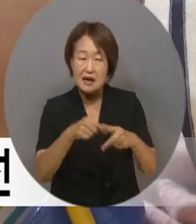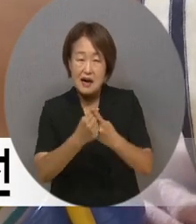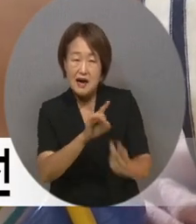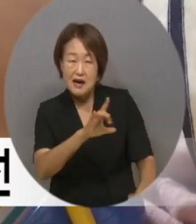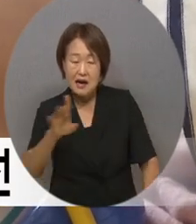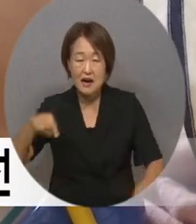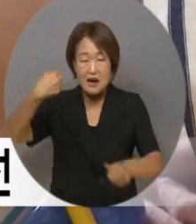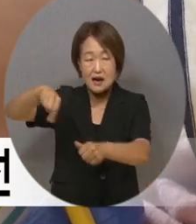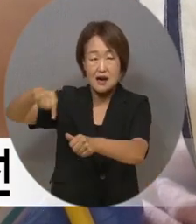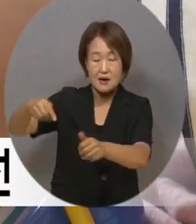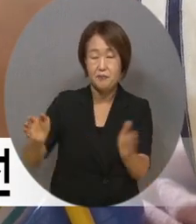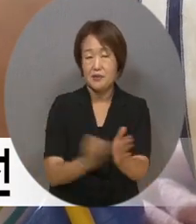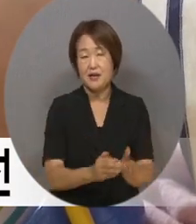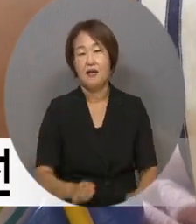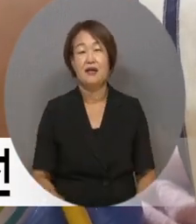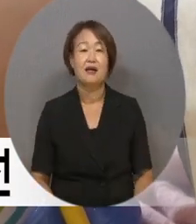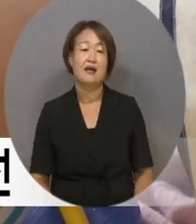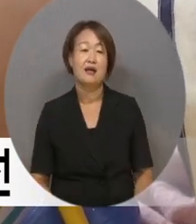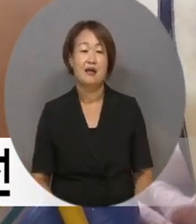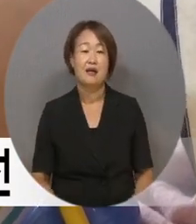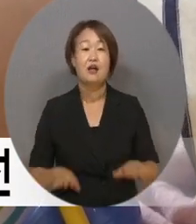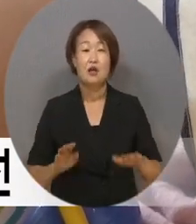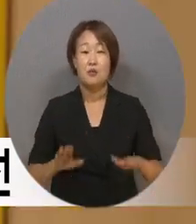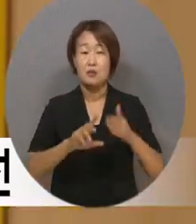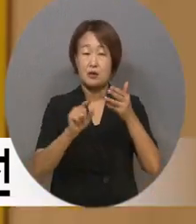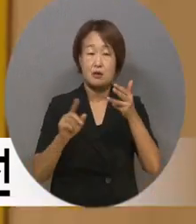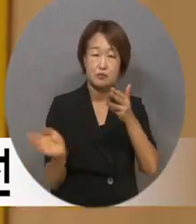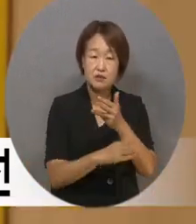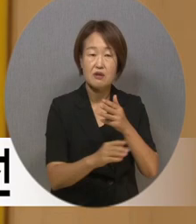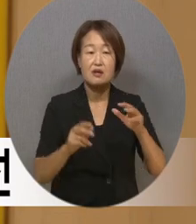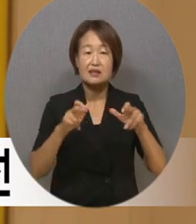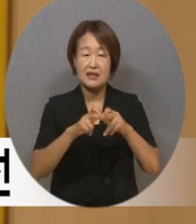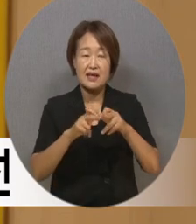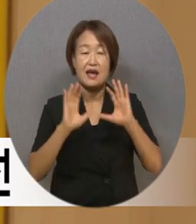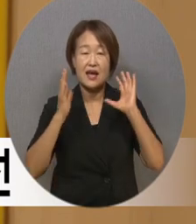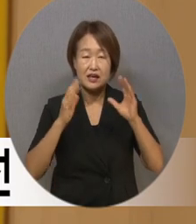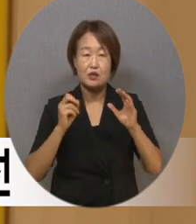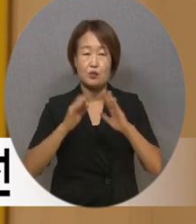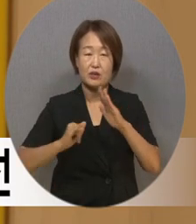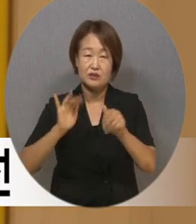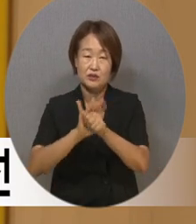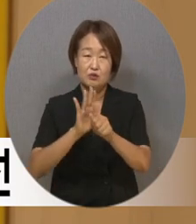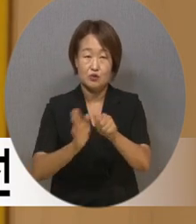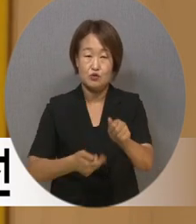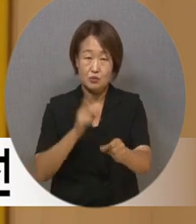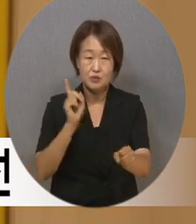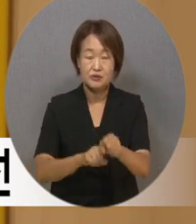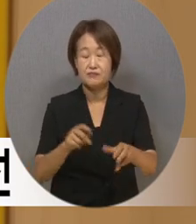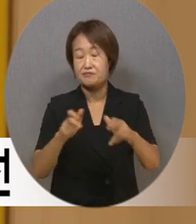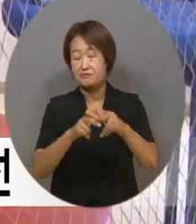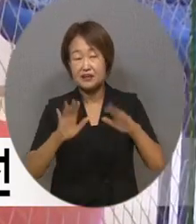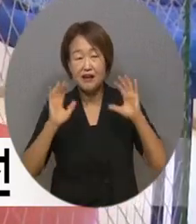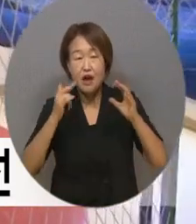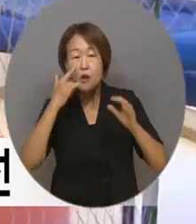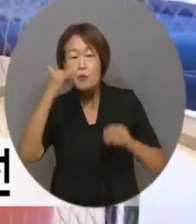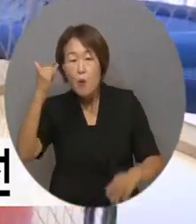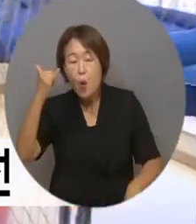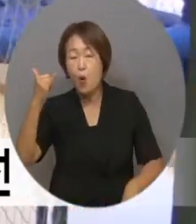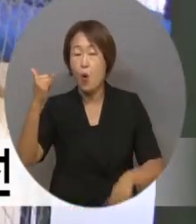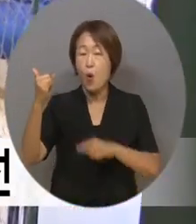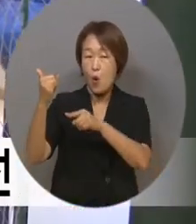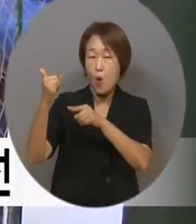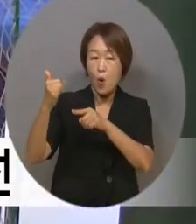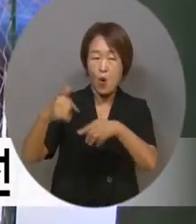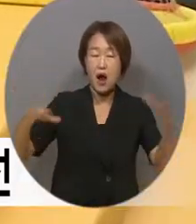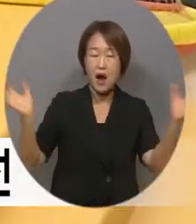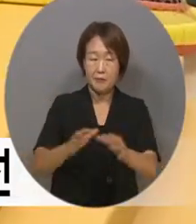이해 등도 교육했습니다 이번 달부터는 장애 영유아 가족 지원을 활성화하기 위해 장애 영유아 부모를 대상으로 한